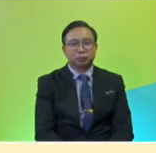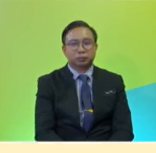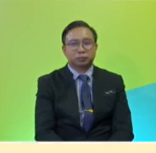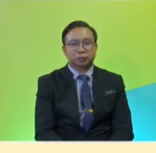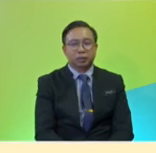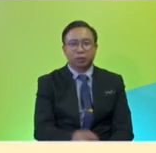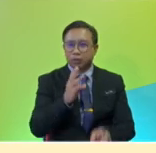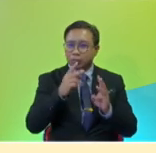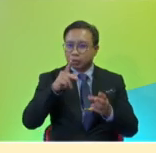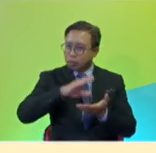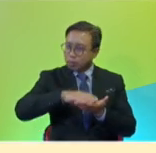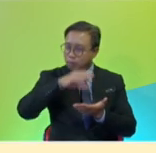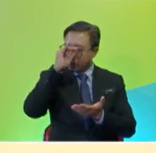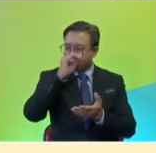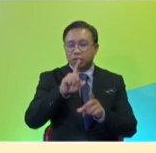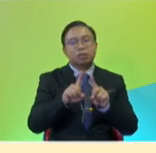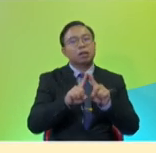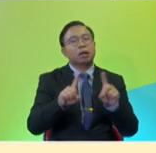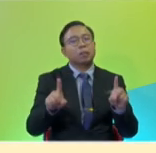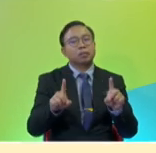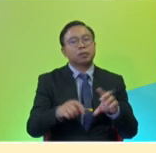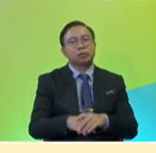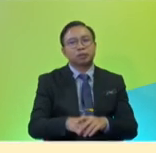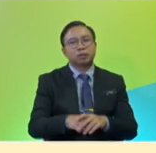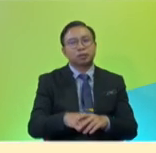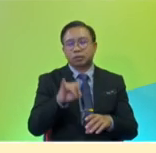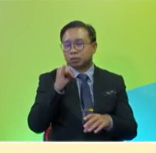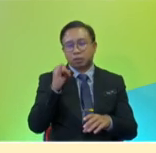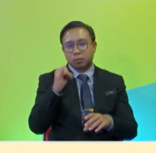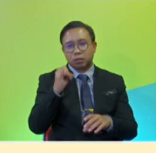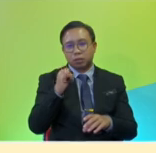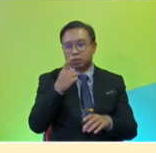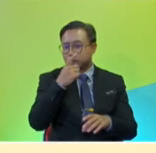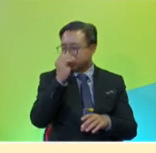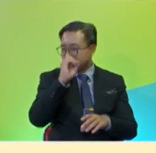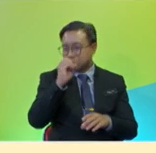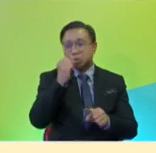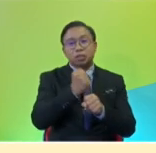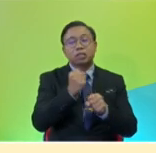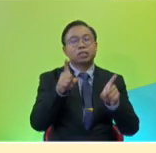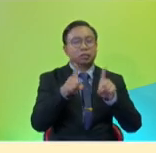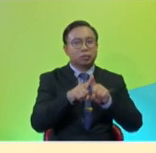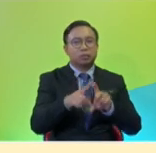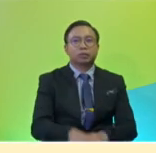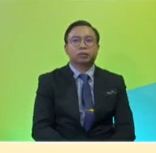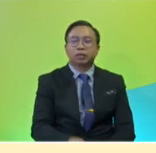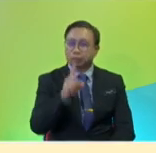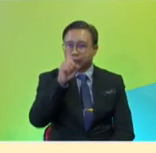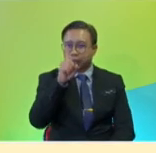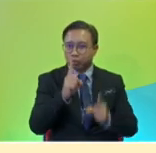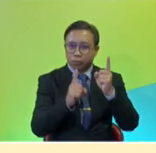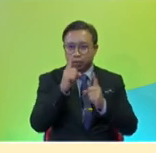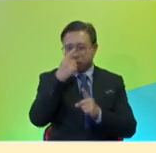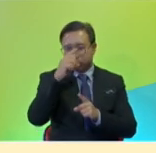Walaupun belajar, tetapi tindakan ini tidak menunjukkan nilai kerjasama. Ya, kan? Betul. So, satu bintang untuk?